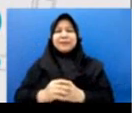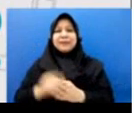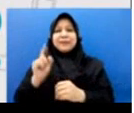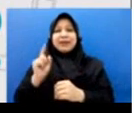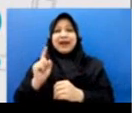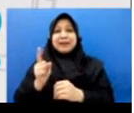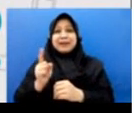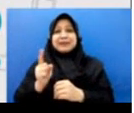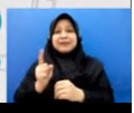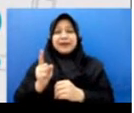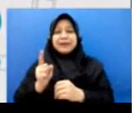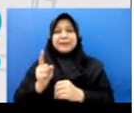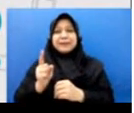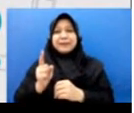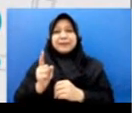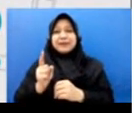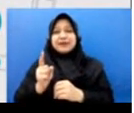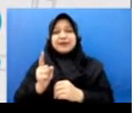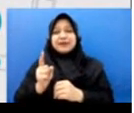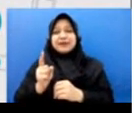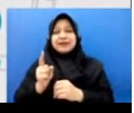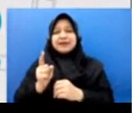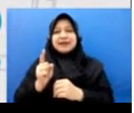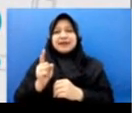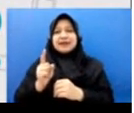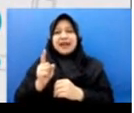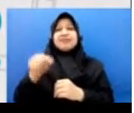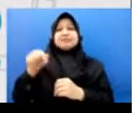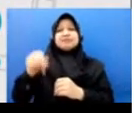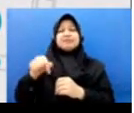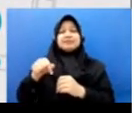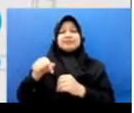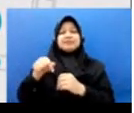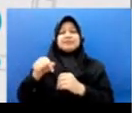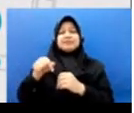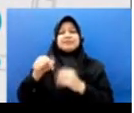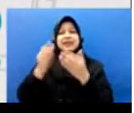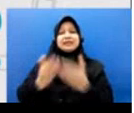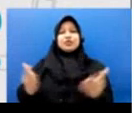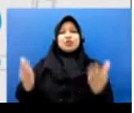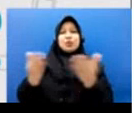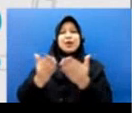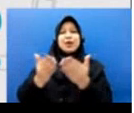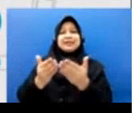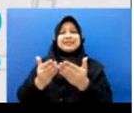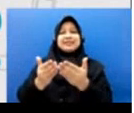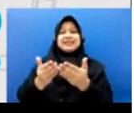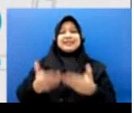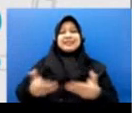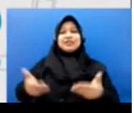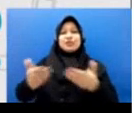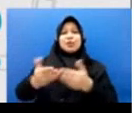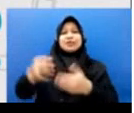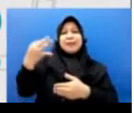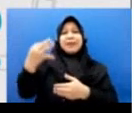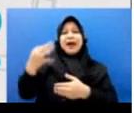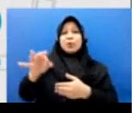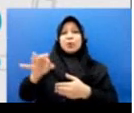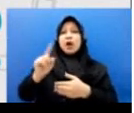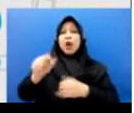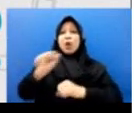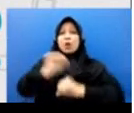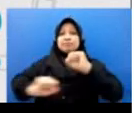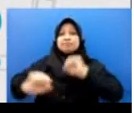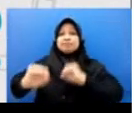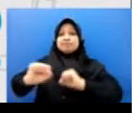Karena ini adalah hal yang baru, di setiap perubahan tingkah laku itu cenderung ada orang-orang yang duluan